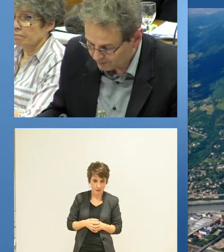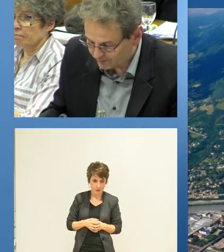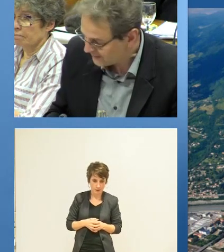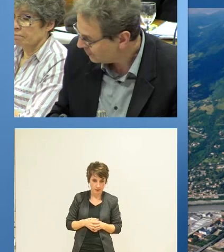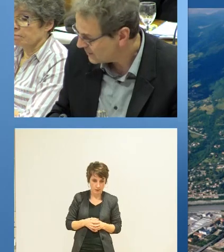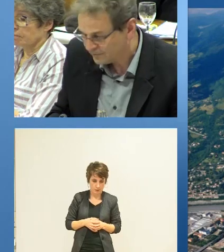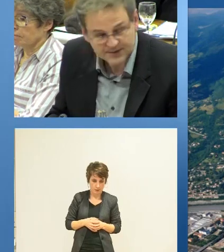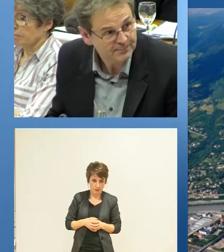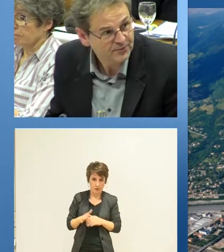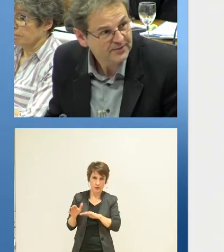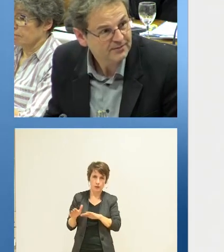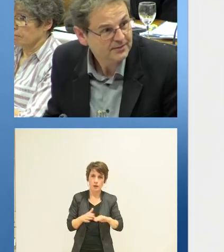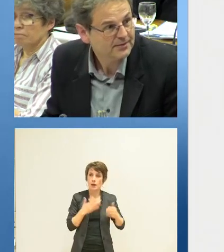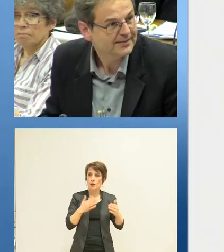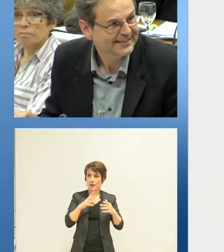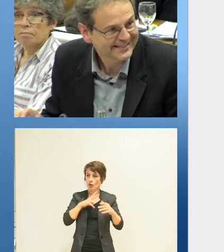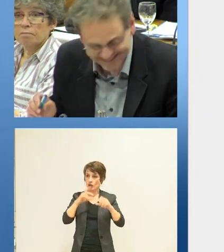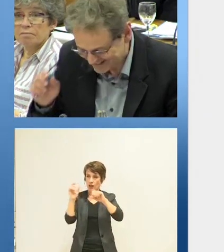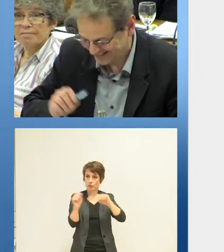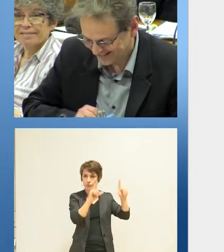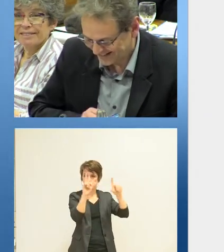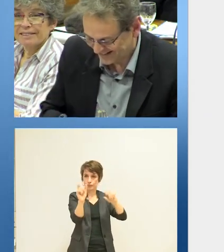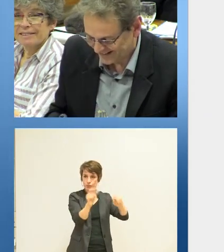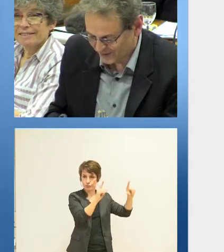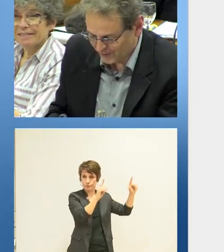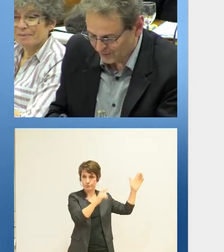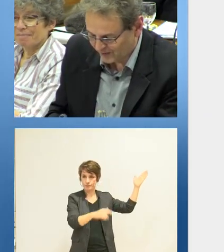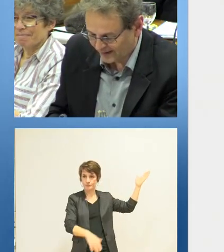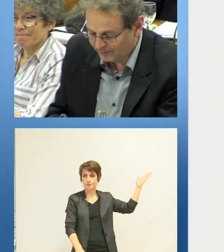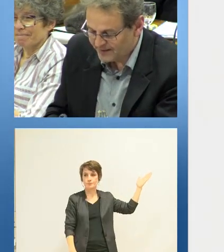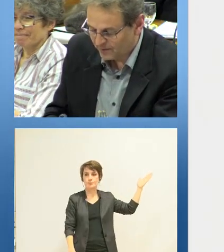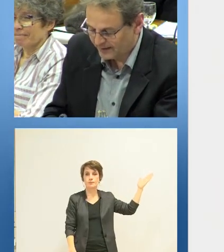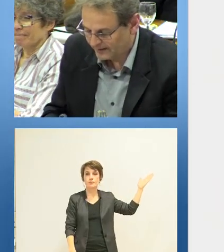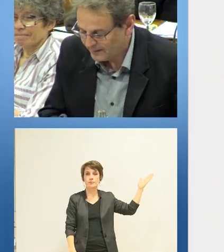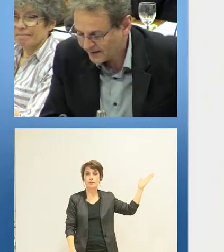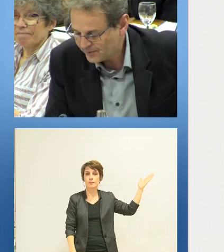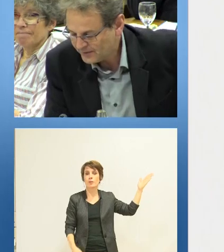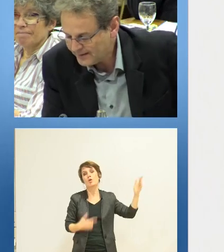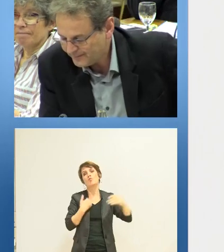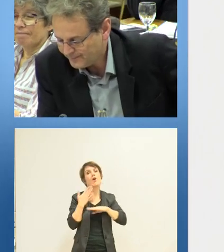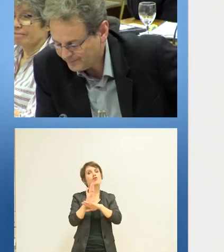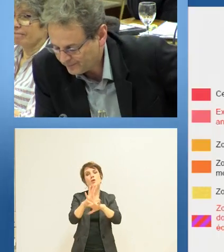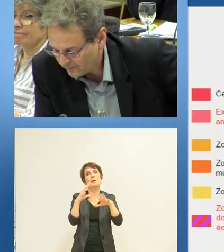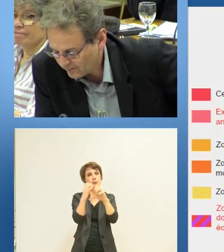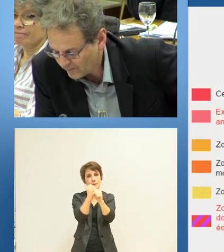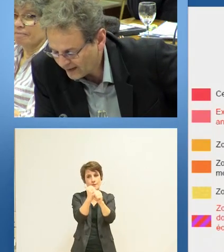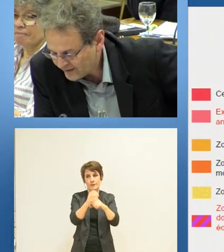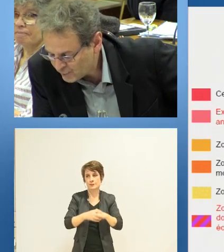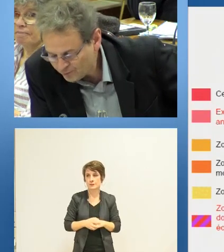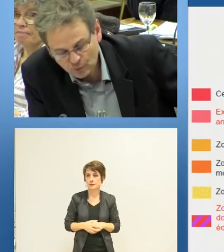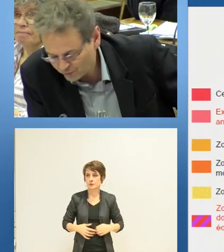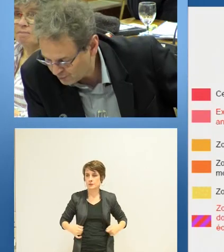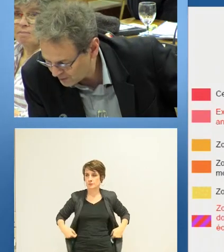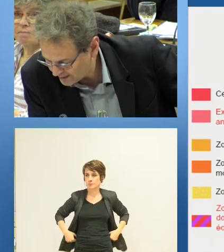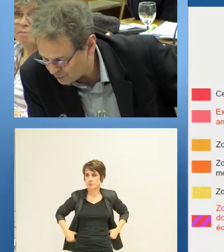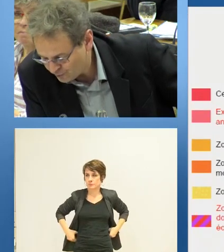maintenant nous avons des diapositives je vais rapidement les présenter avec